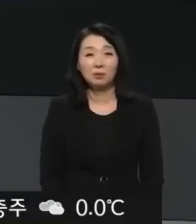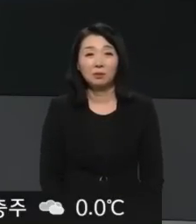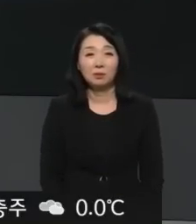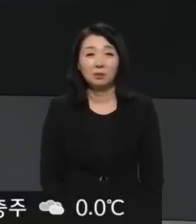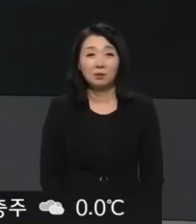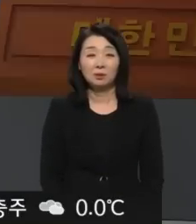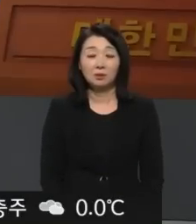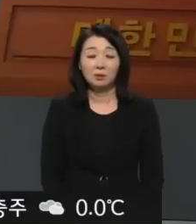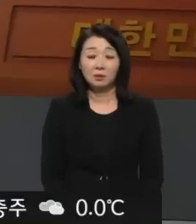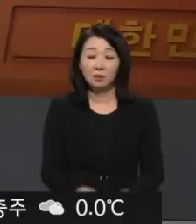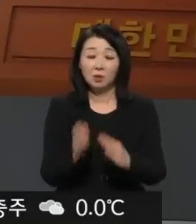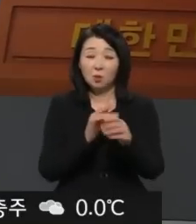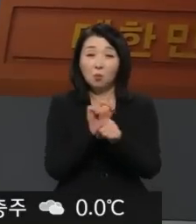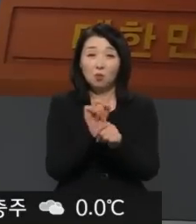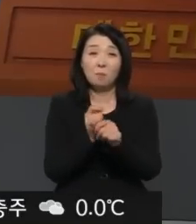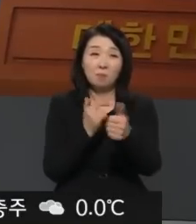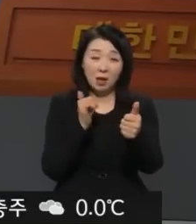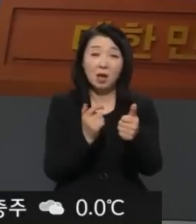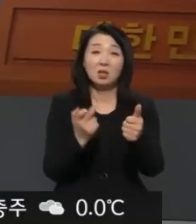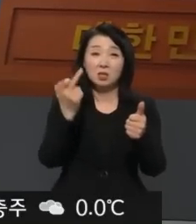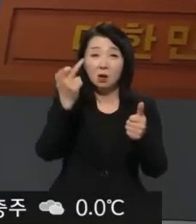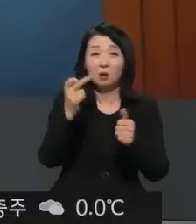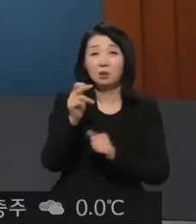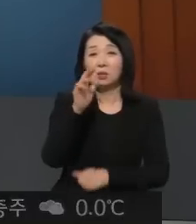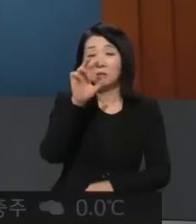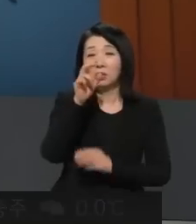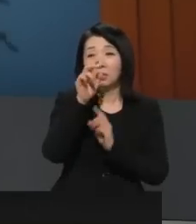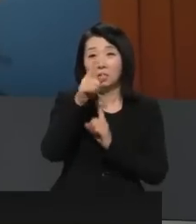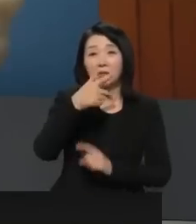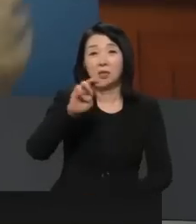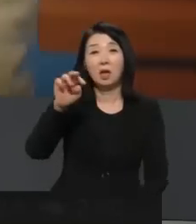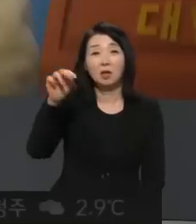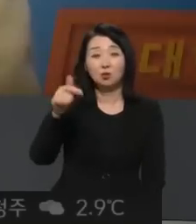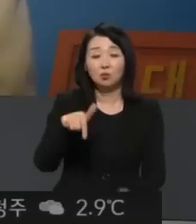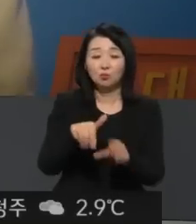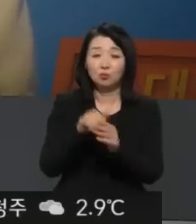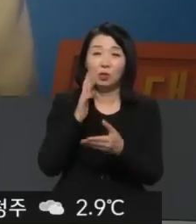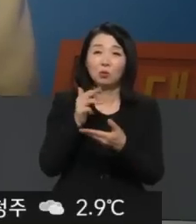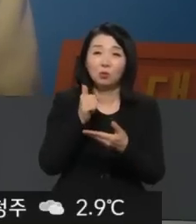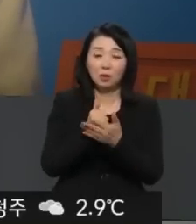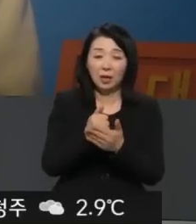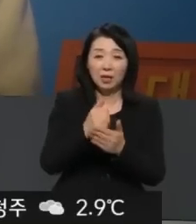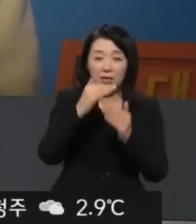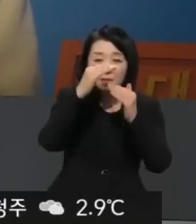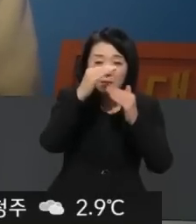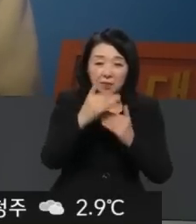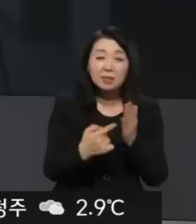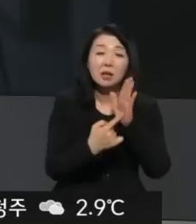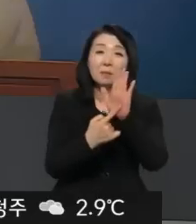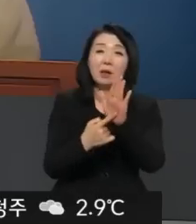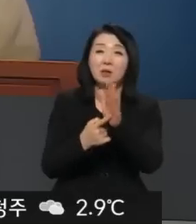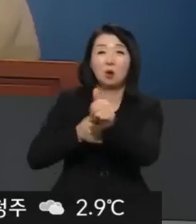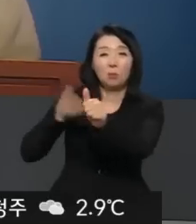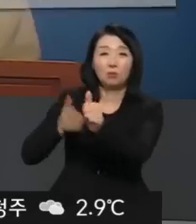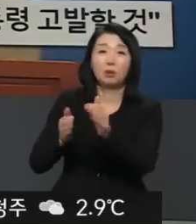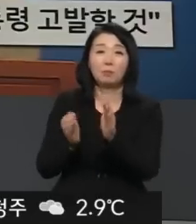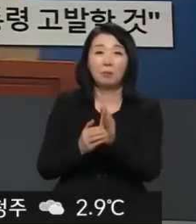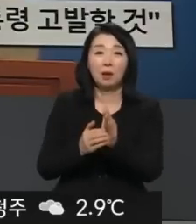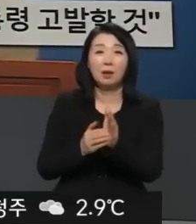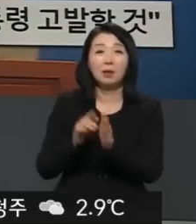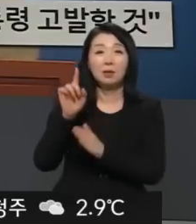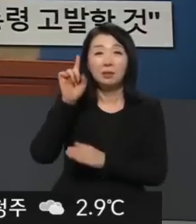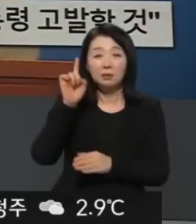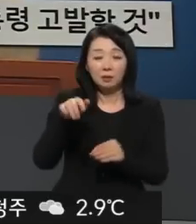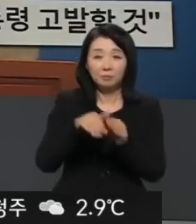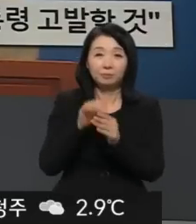서해 피격 공무원 형 이래진 씨는 문 전 대통령에게 진실을 밝히라고 촉구했습니다. 내일은 문 전 대통령을 직무유기